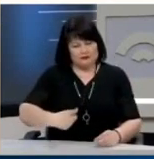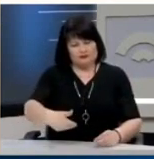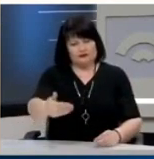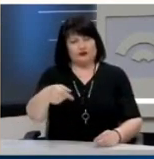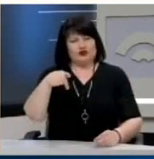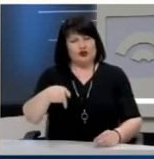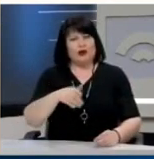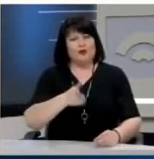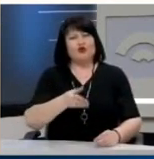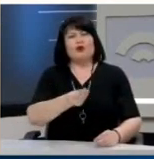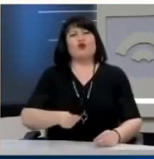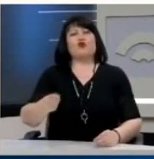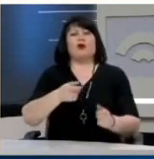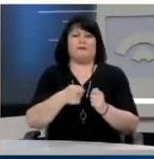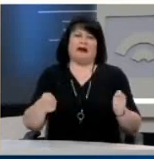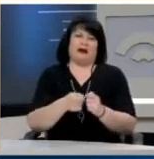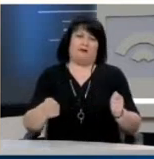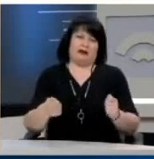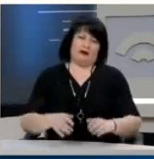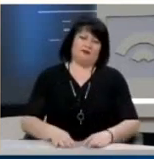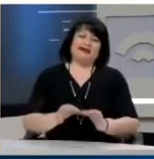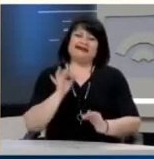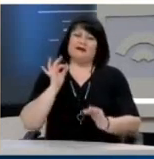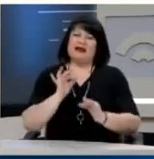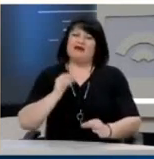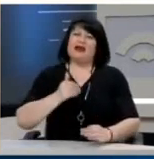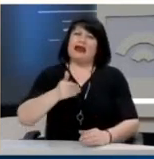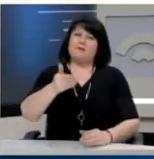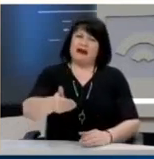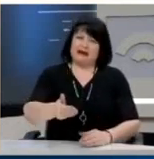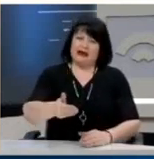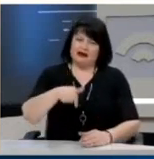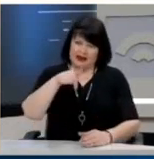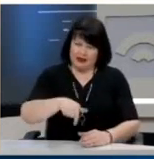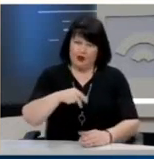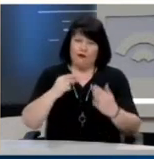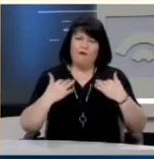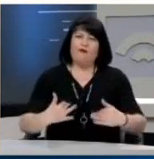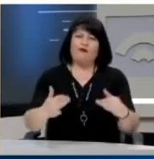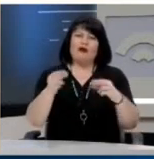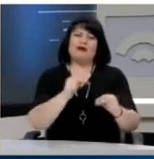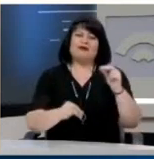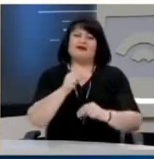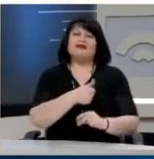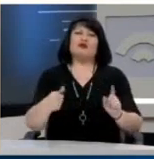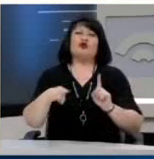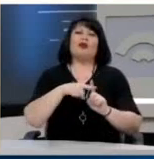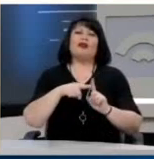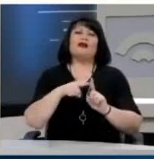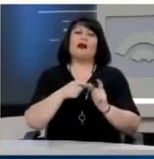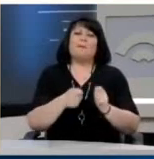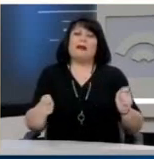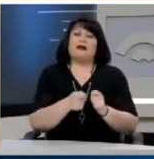οικονομική πολιτική. Από το Σεπτέμβρη και μετά, αυτή εδώ η Βουλή ψηφίζει μονάχα θετικά μέτρα